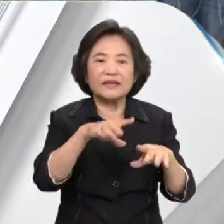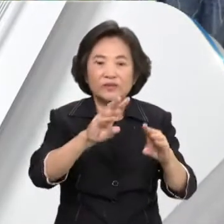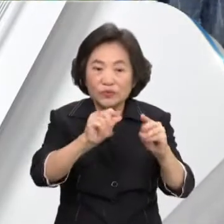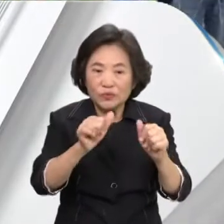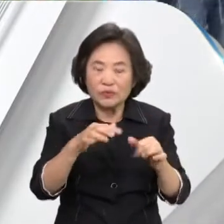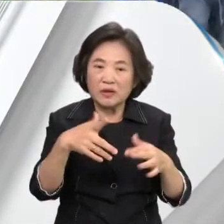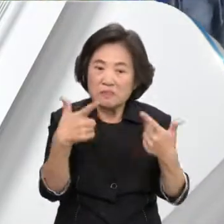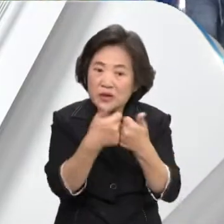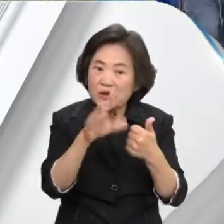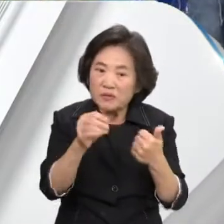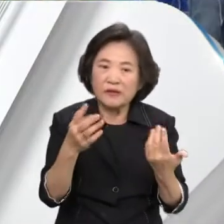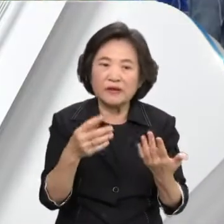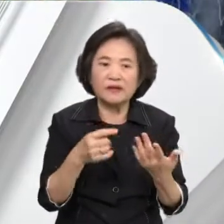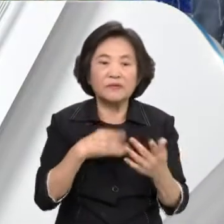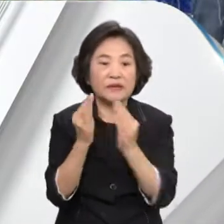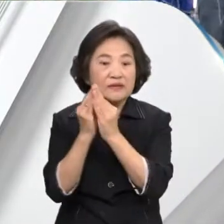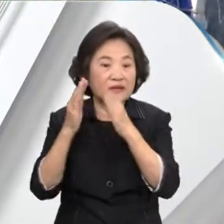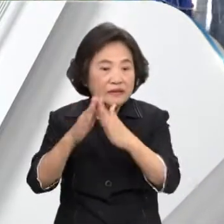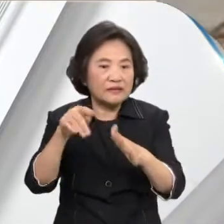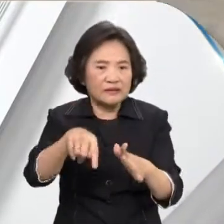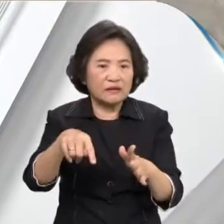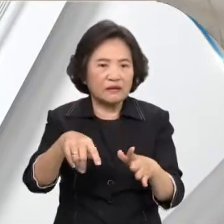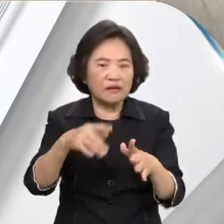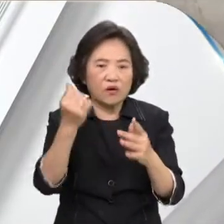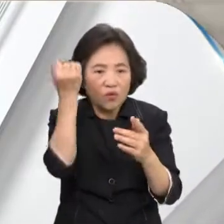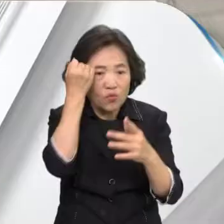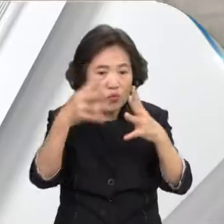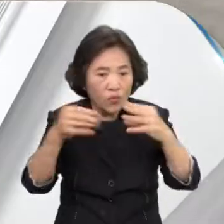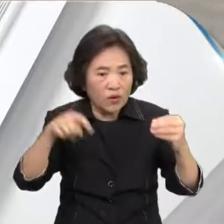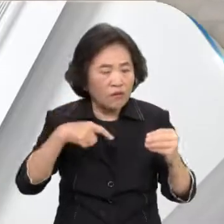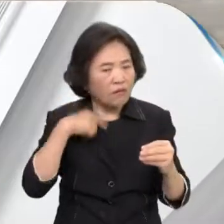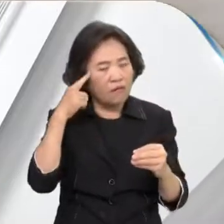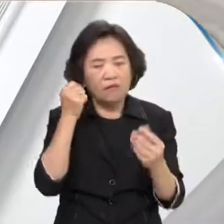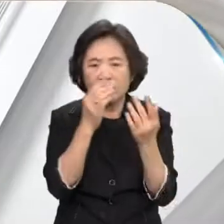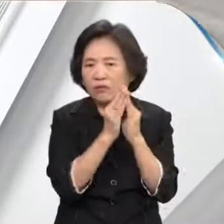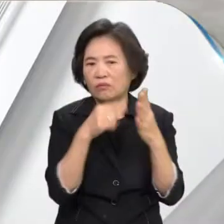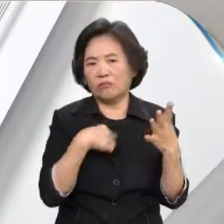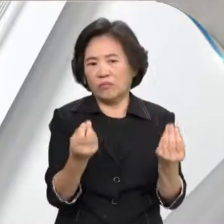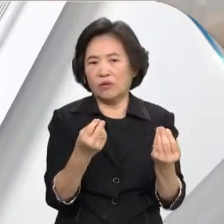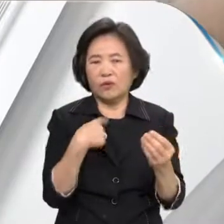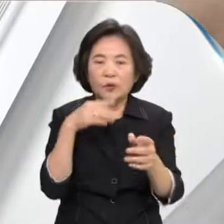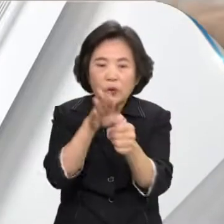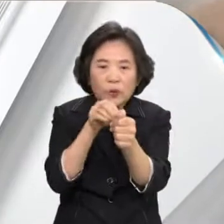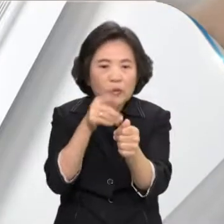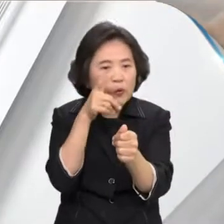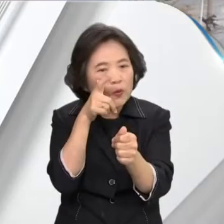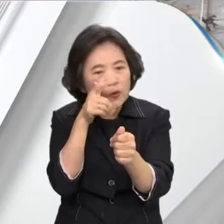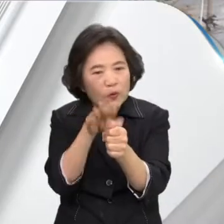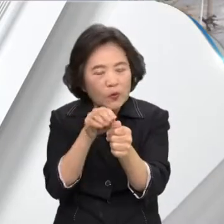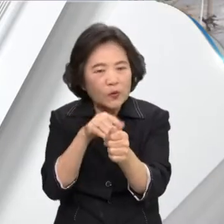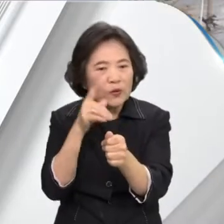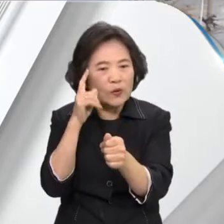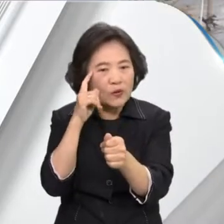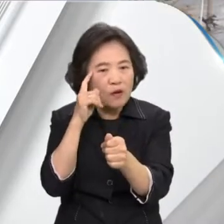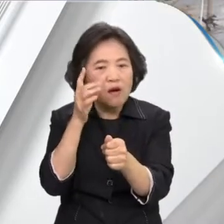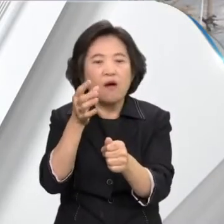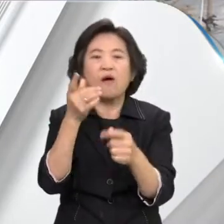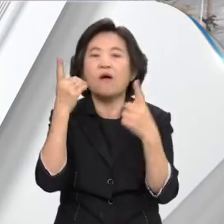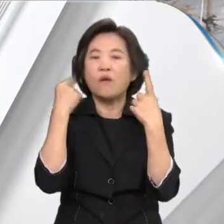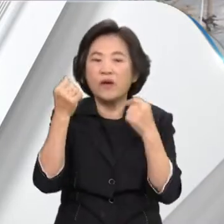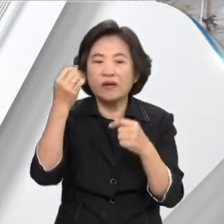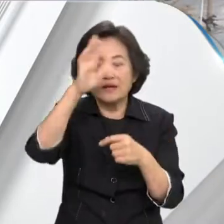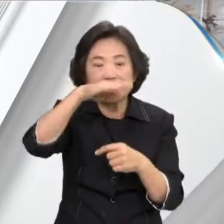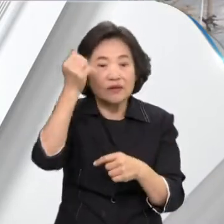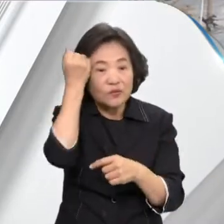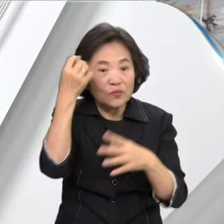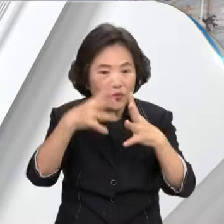来就突然许摸两种产业。就先来看了，啊，来学习，哦，掌握地公了，四川古瓜